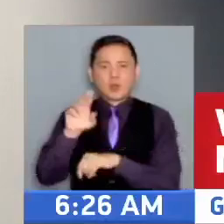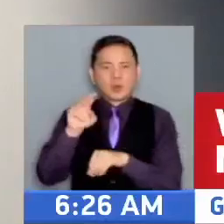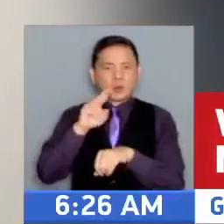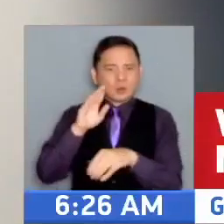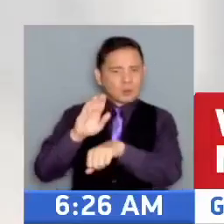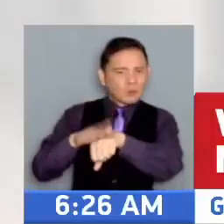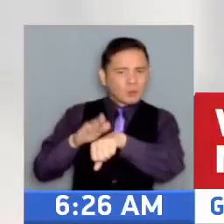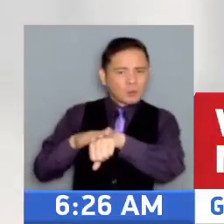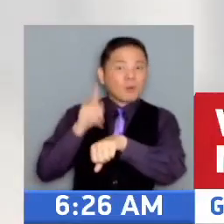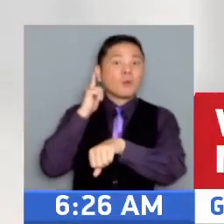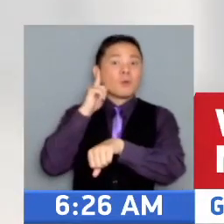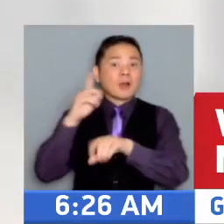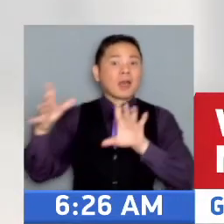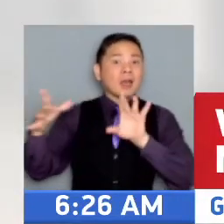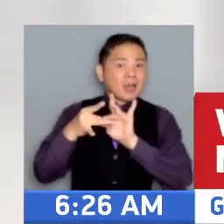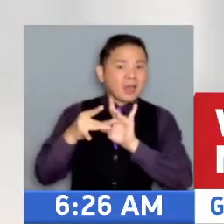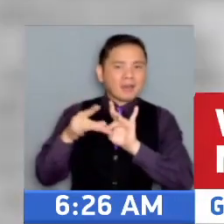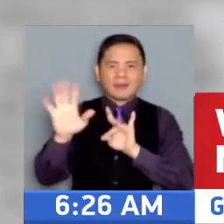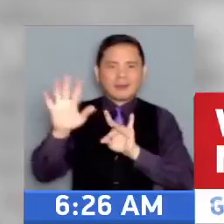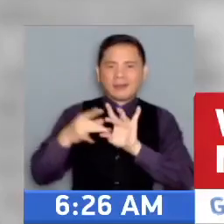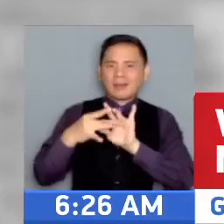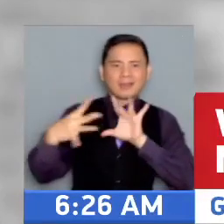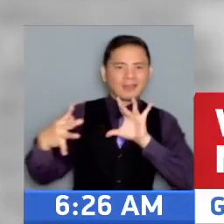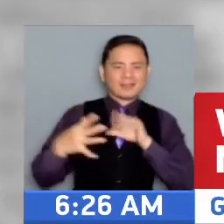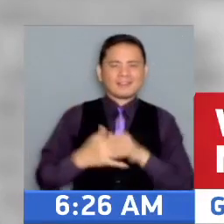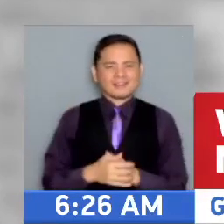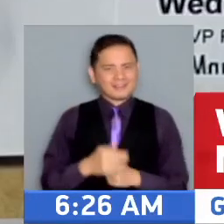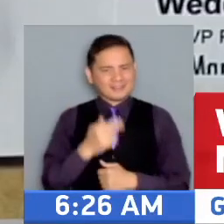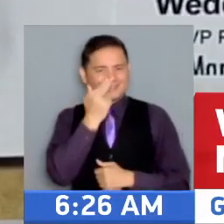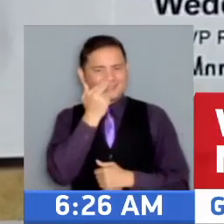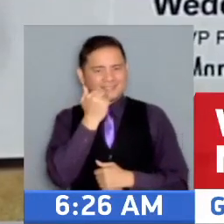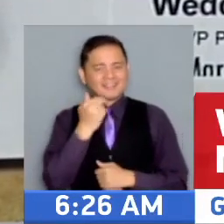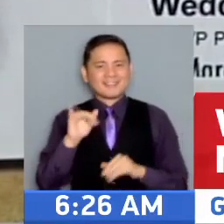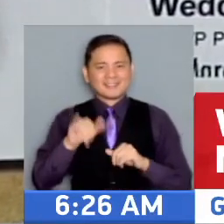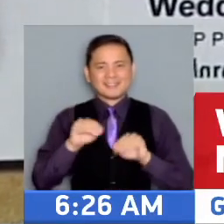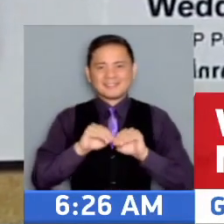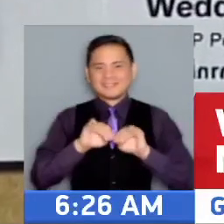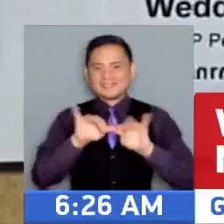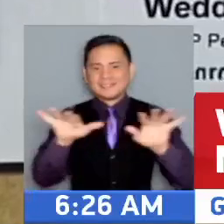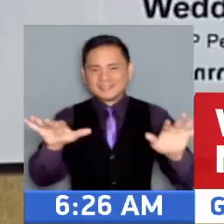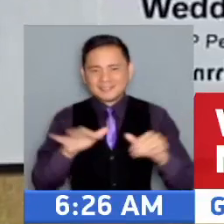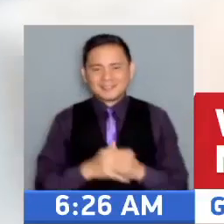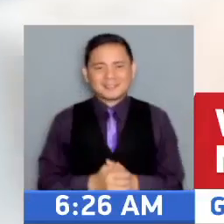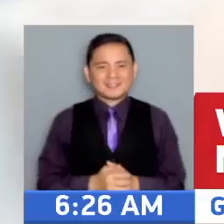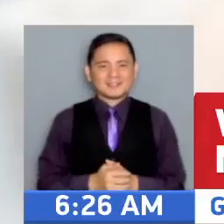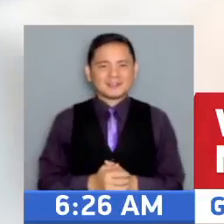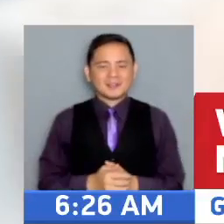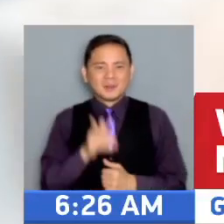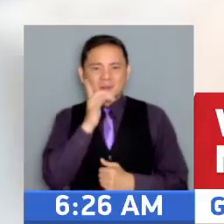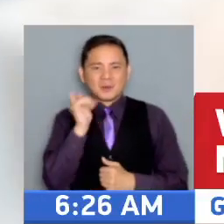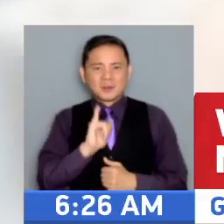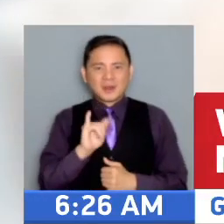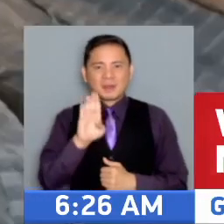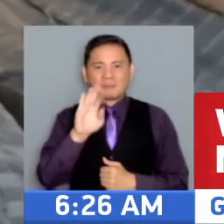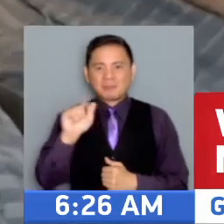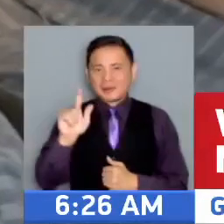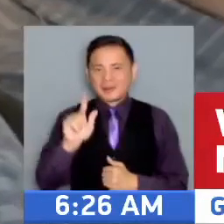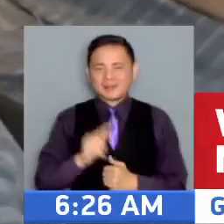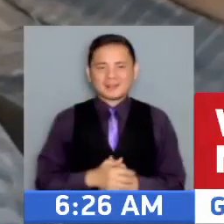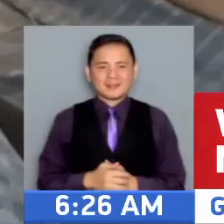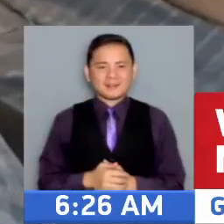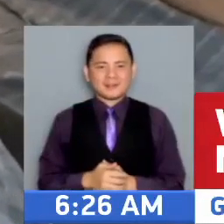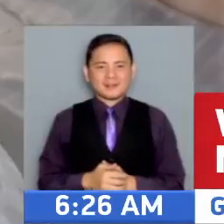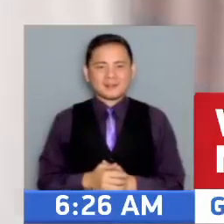ipadala nila ang mga invitation, parang din daw silang namimigay talaga ng monthly bill, sabi ng couple, bukod sa pagbibigay aliw sa kanilang magiging